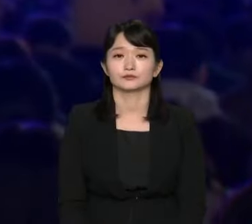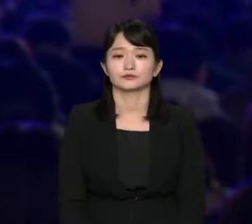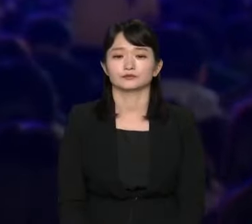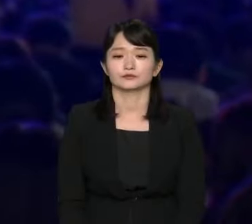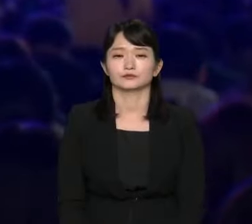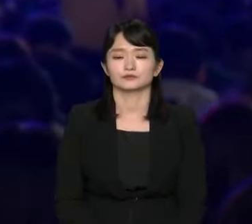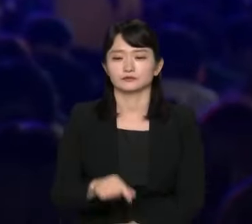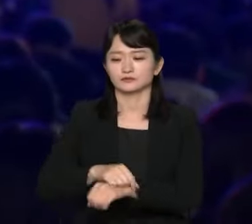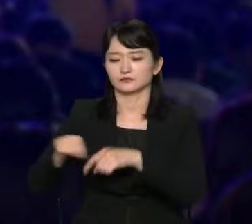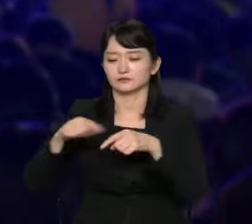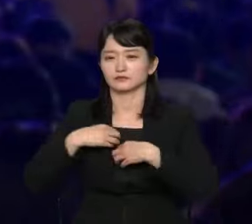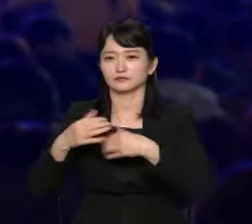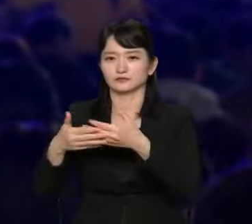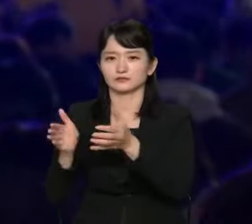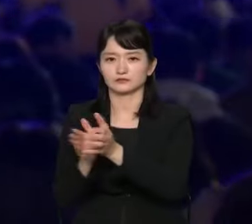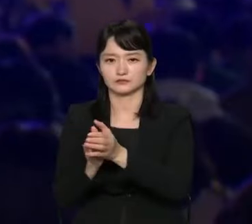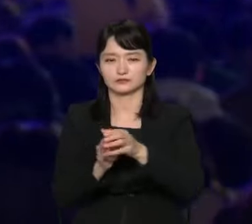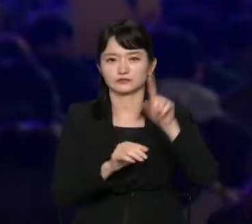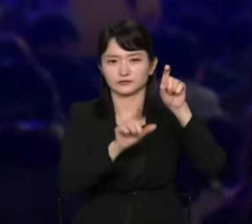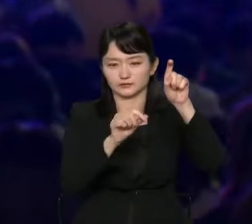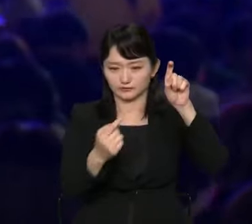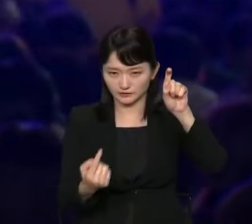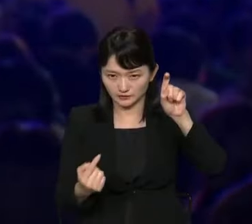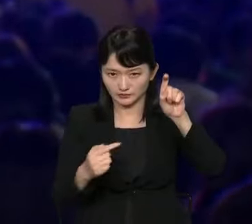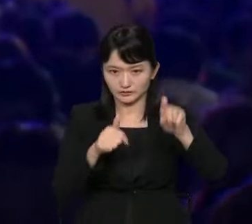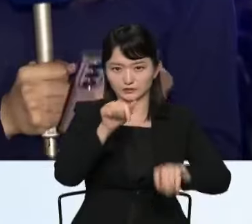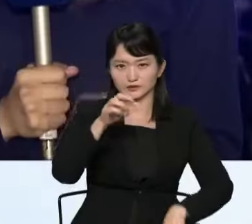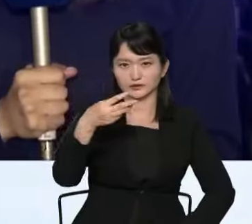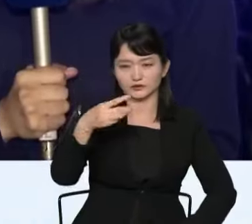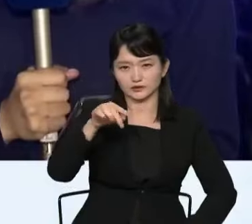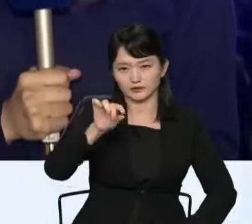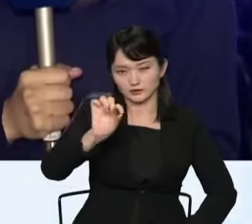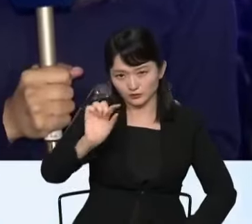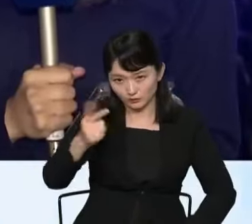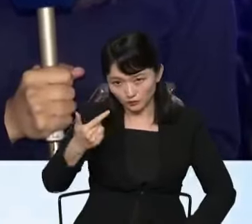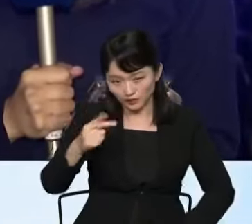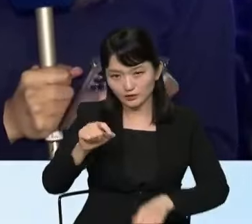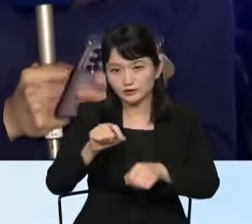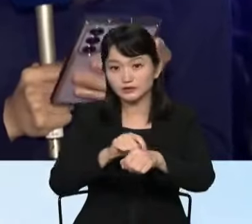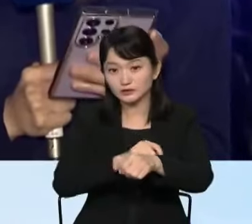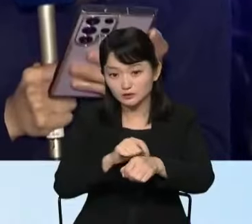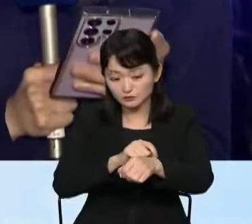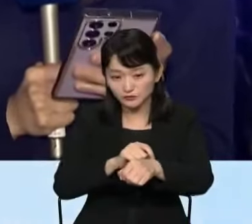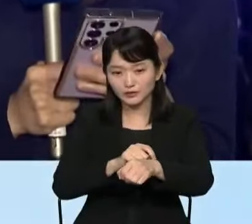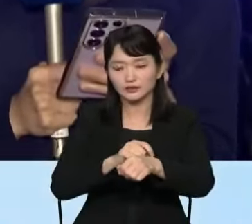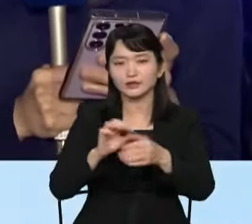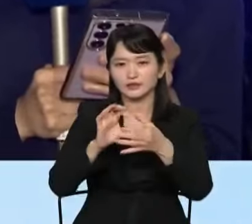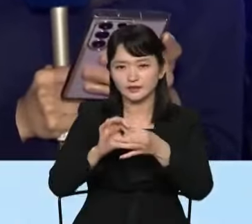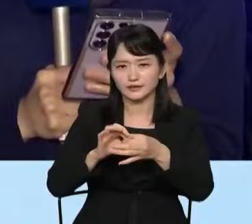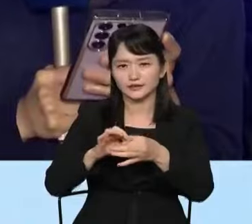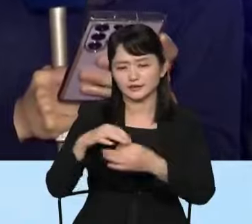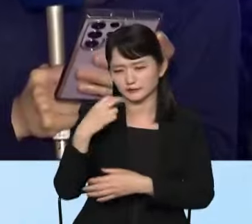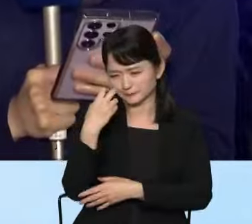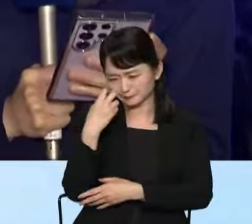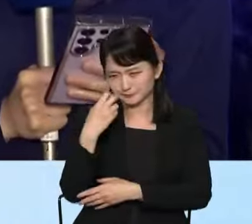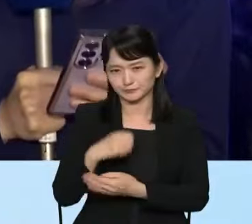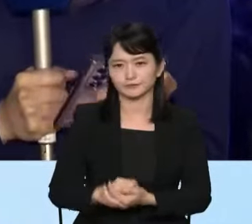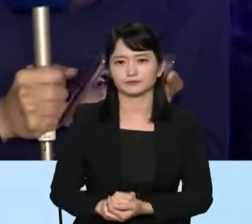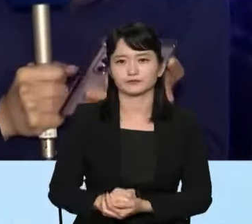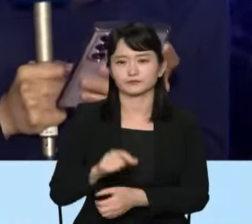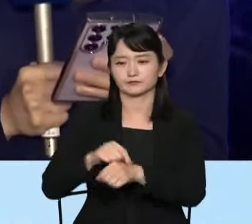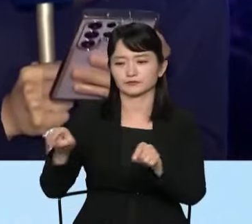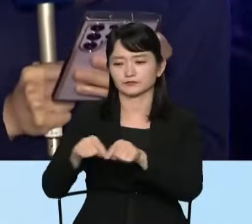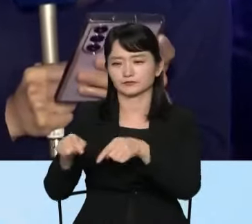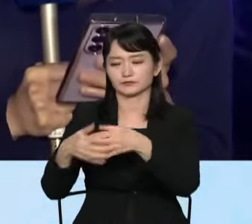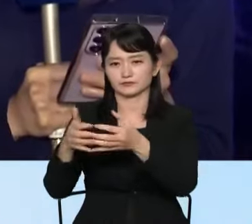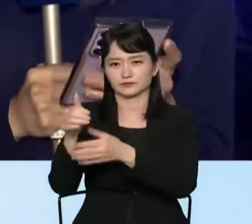네, 행정안전부는 다음 달 1일까지 헬로윈 대비 특별 대책 기간으로 정해 순찰을 강화하기로 했습니다. 이상민 행안부 장관은 서울